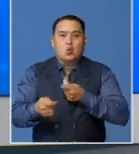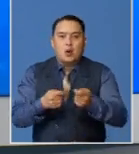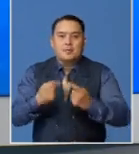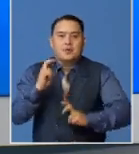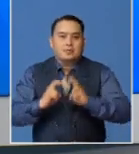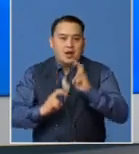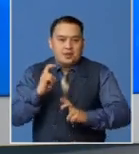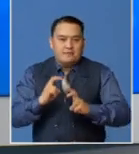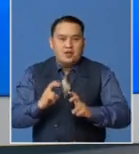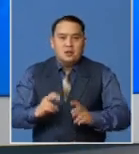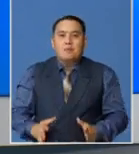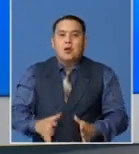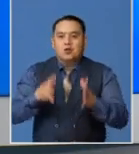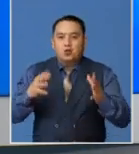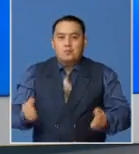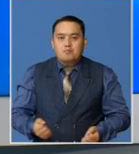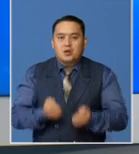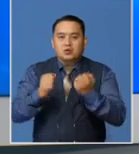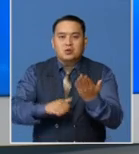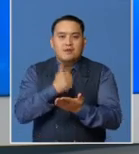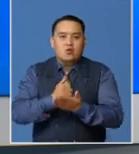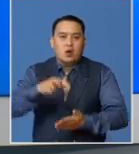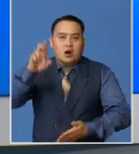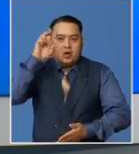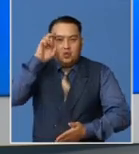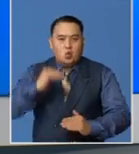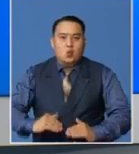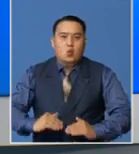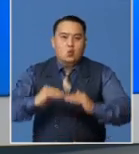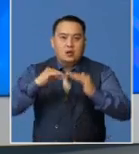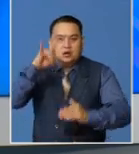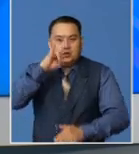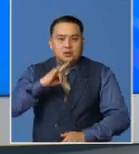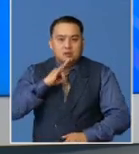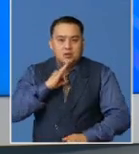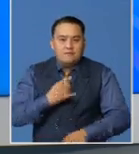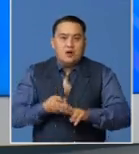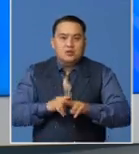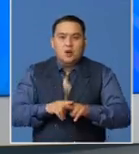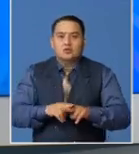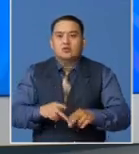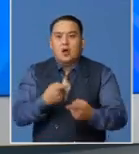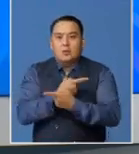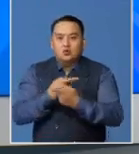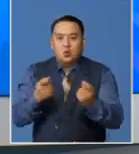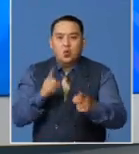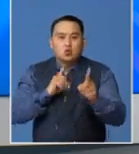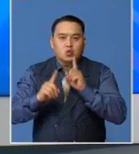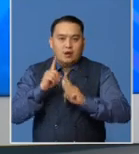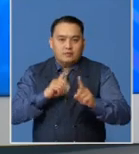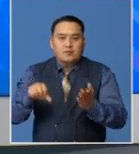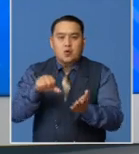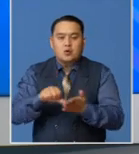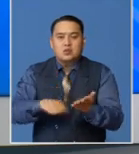руководителя предприятия выражают поддержку посланию ельпасо рост благосостояния казахстанцев об этом сообщили во время круглого стола